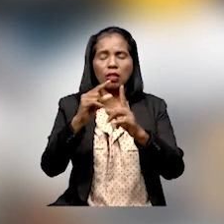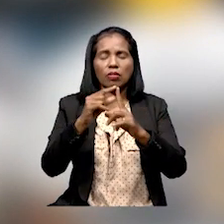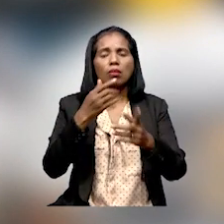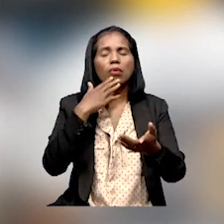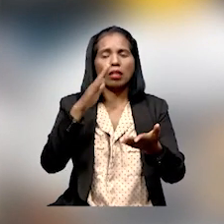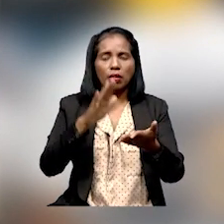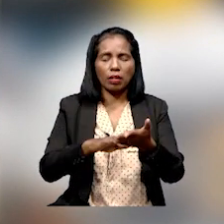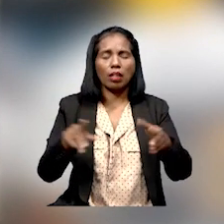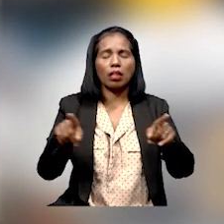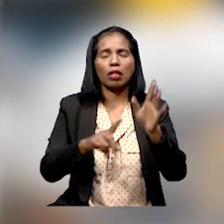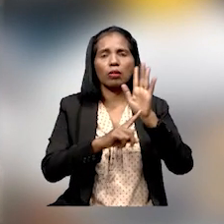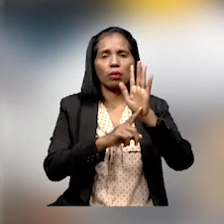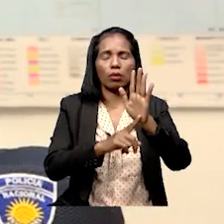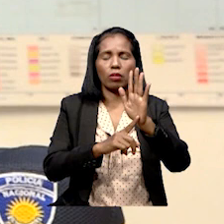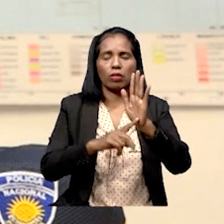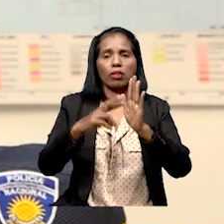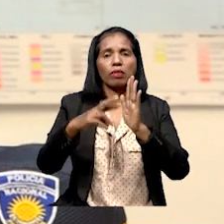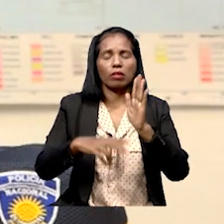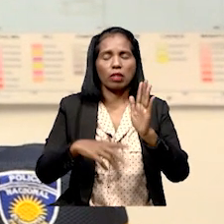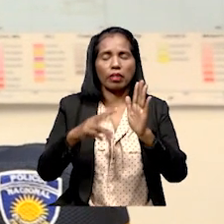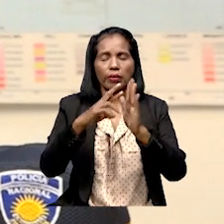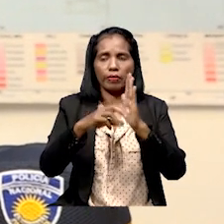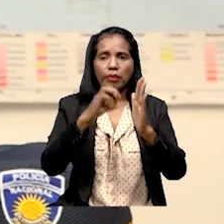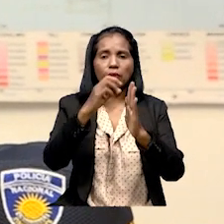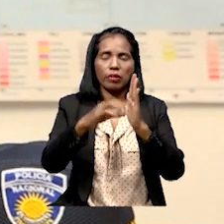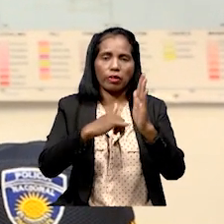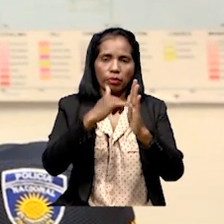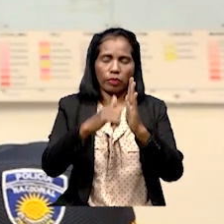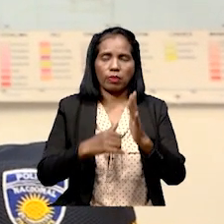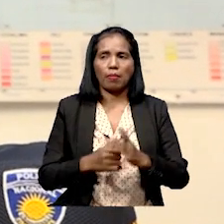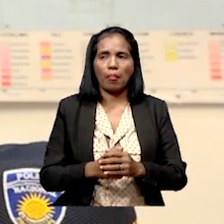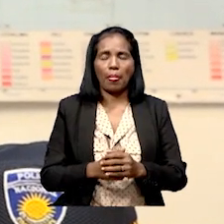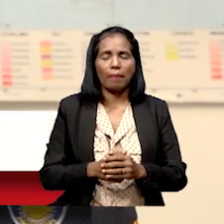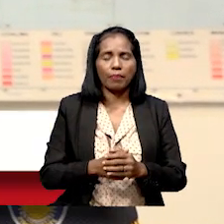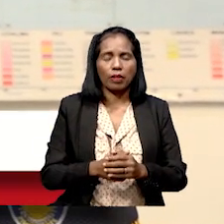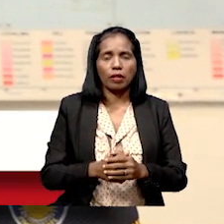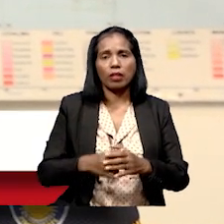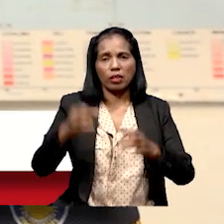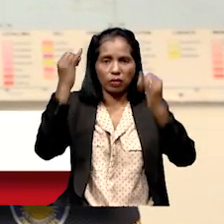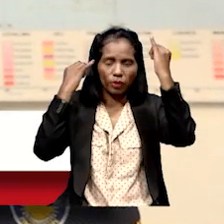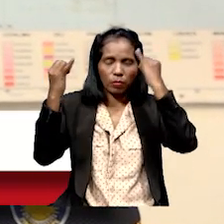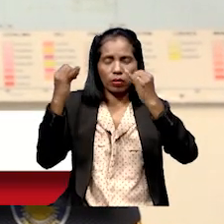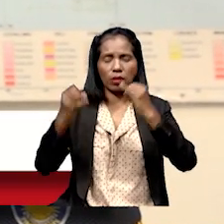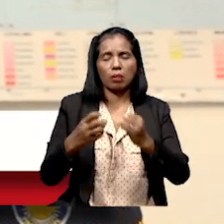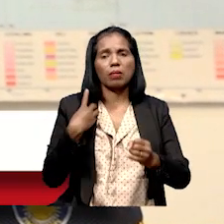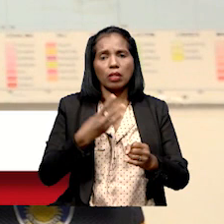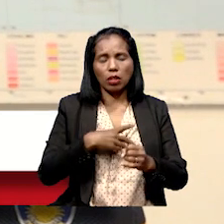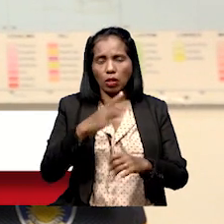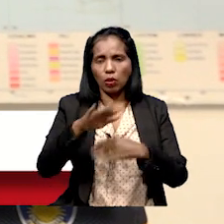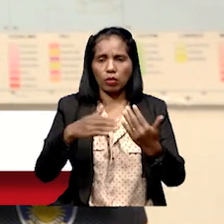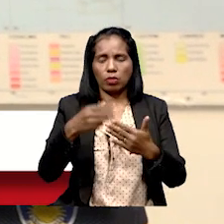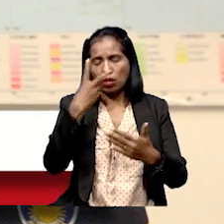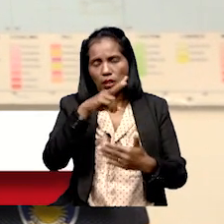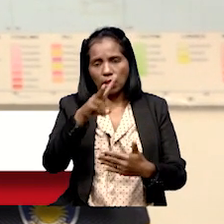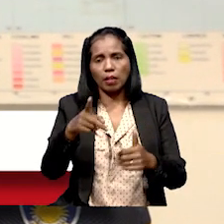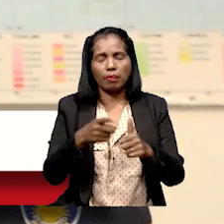no sai viral e a rede sosial. Informação ira que é bem importante, não preocupação ita hoto. Primeiro,